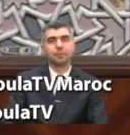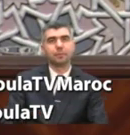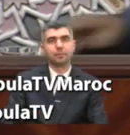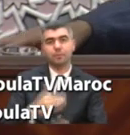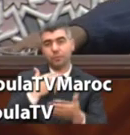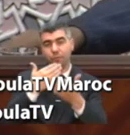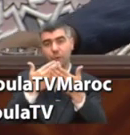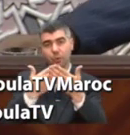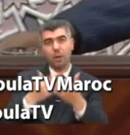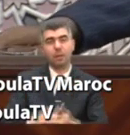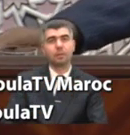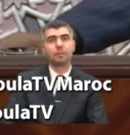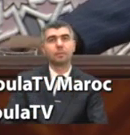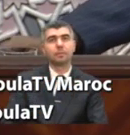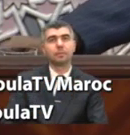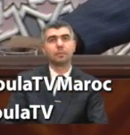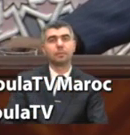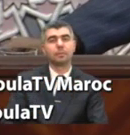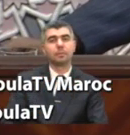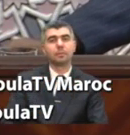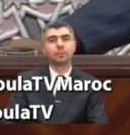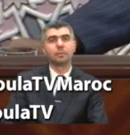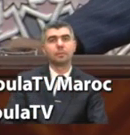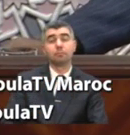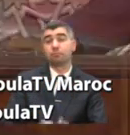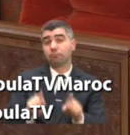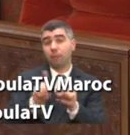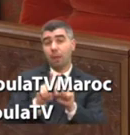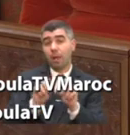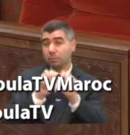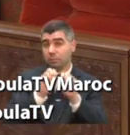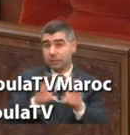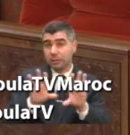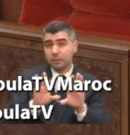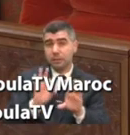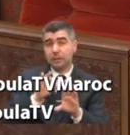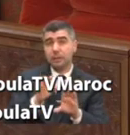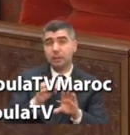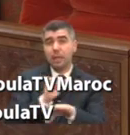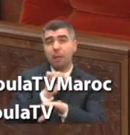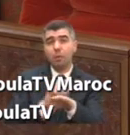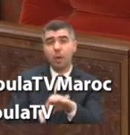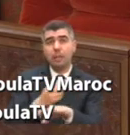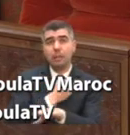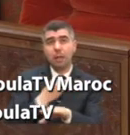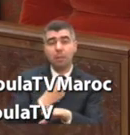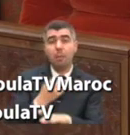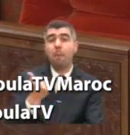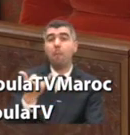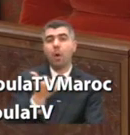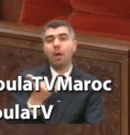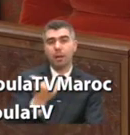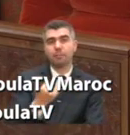شكرا السيدة النائبة. المسألة ديال توسيع التغطية الصحية الأساسية أساسية بالنسبة